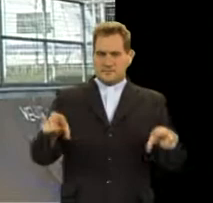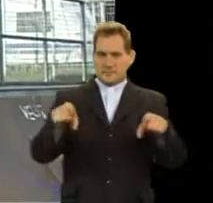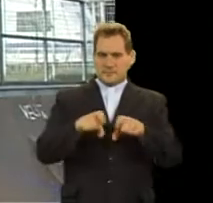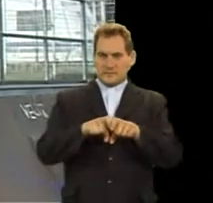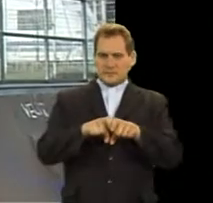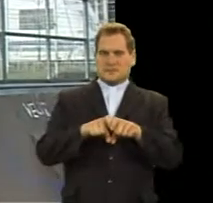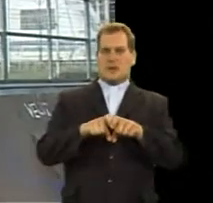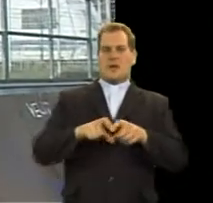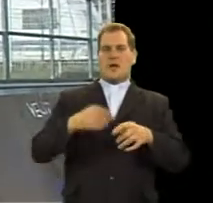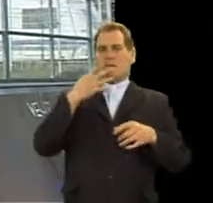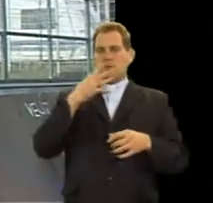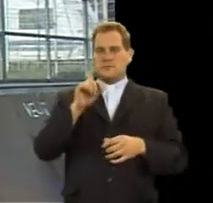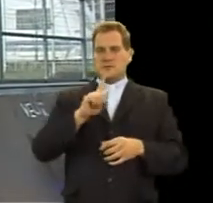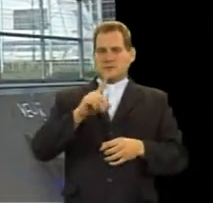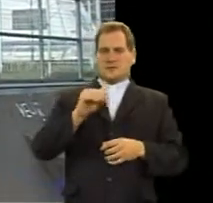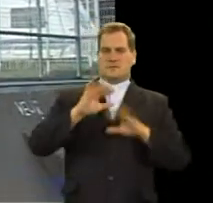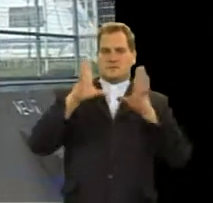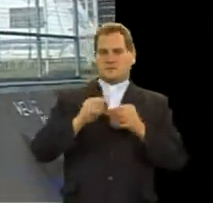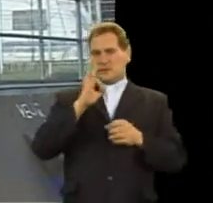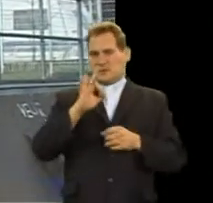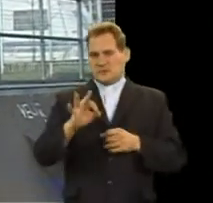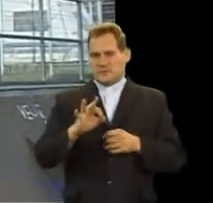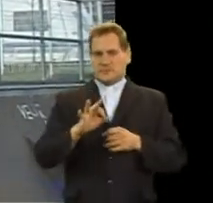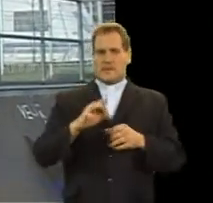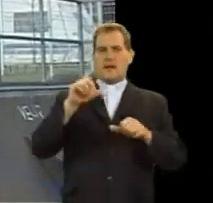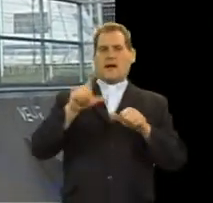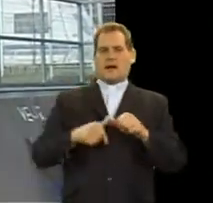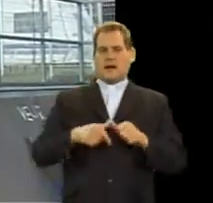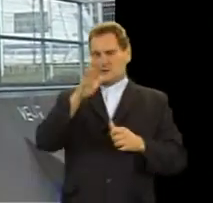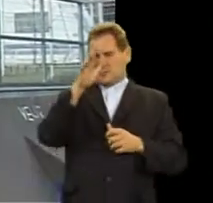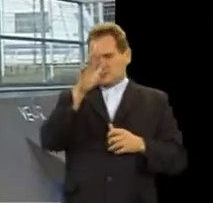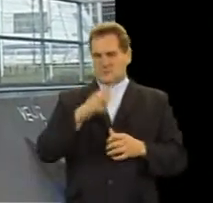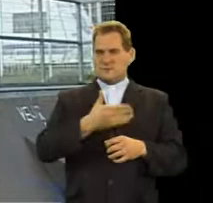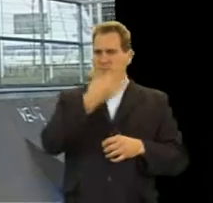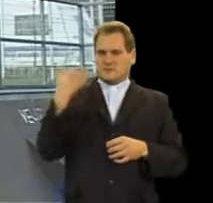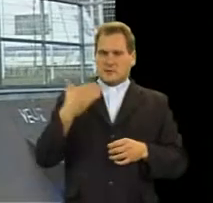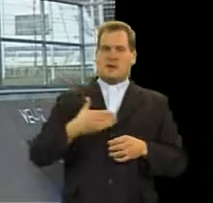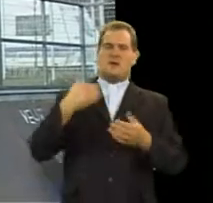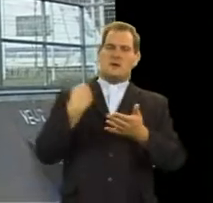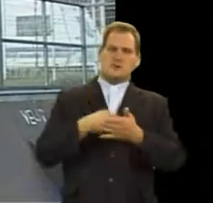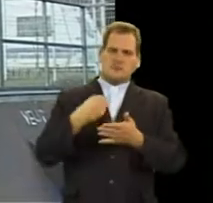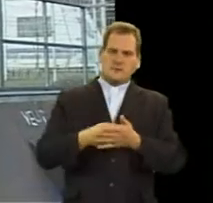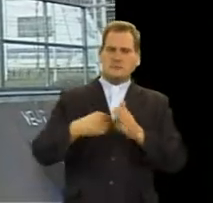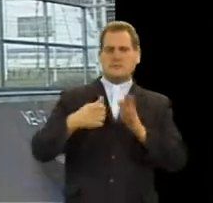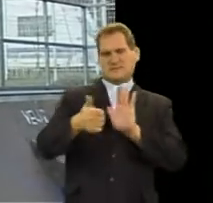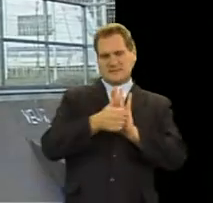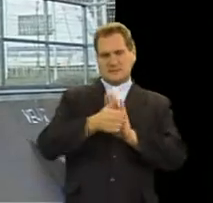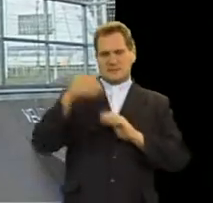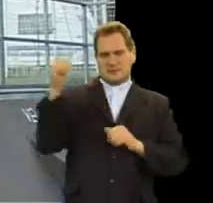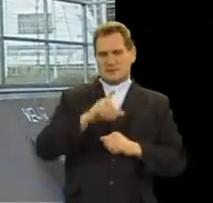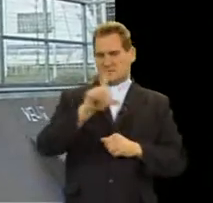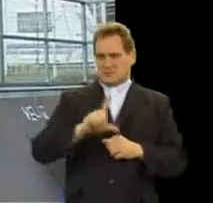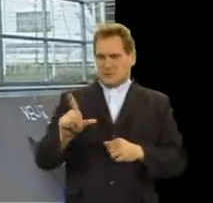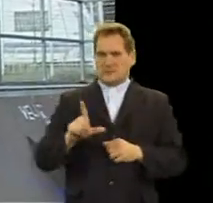jest używany i eksploatowany, ale były to zwykłe akty zwykłego barbarzyńskiego wandalizmu, to 16 tysięcy w ciągu jednego roku. Zatem można powiedzieć,